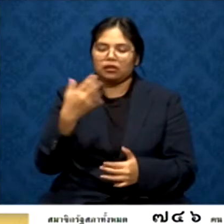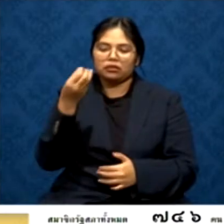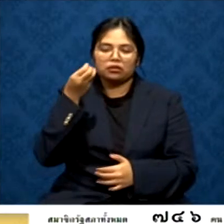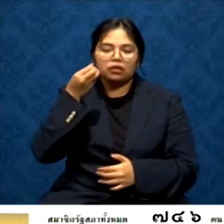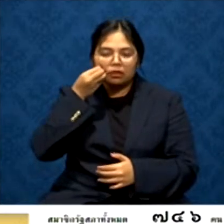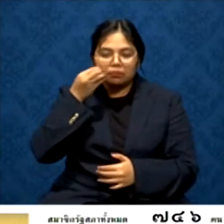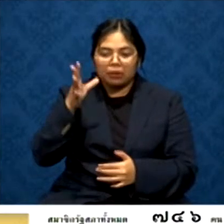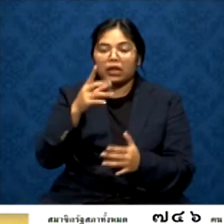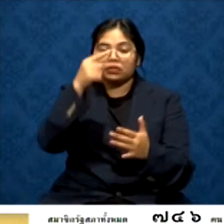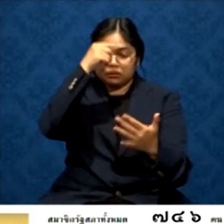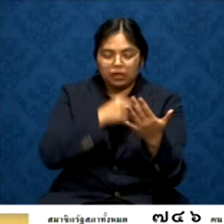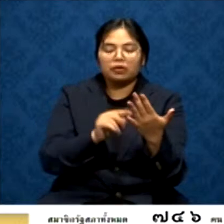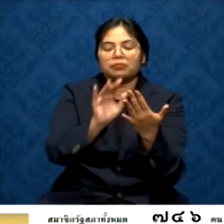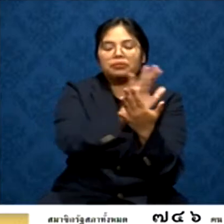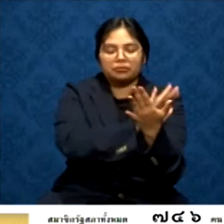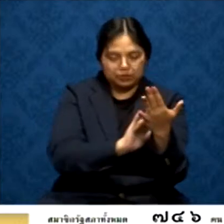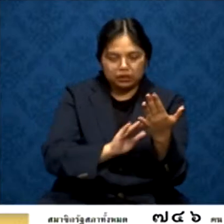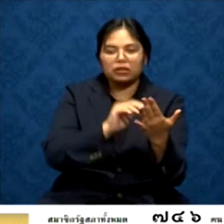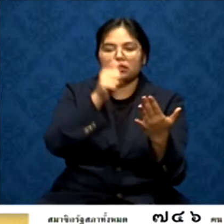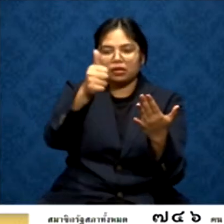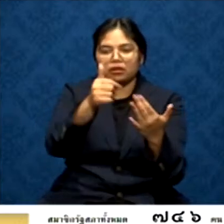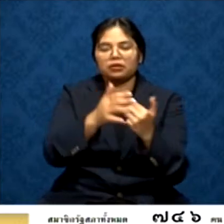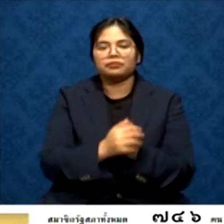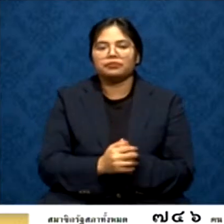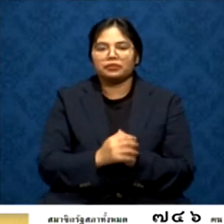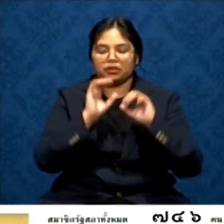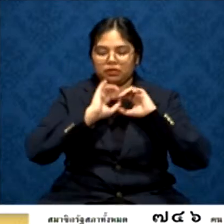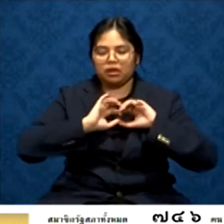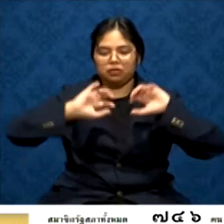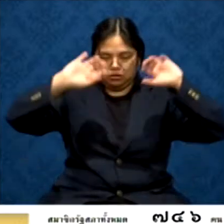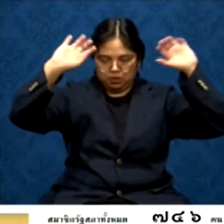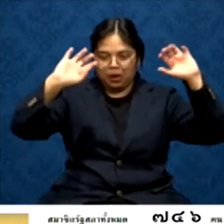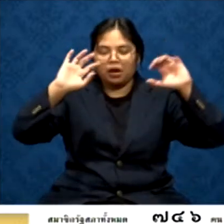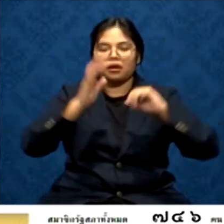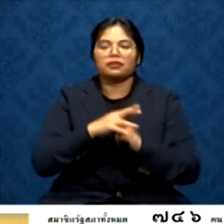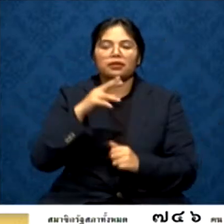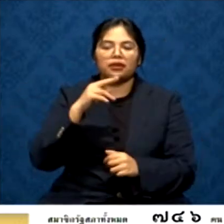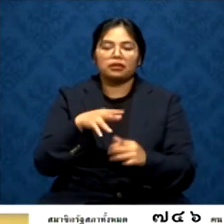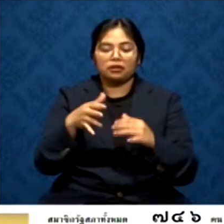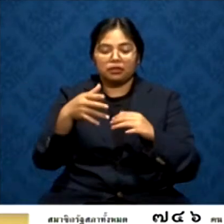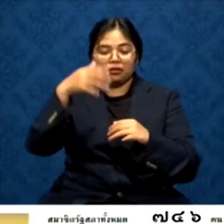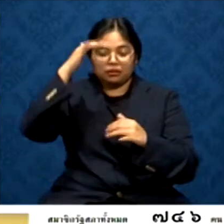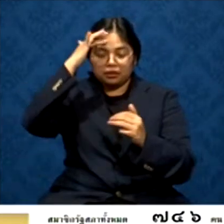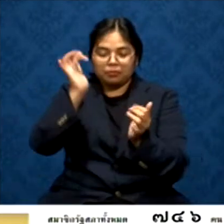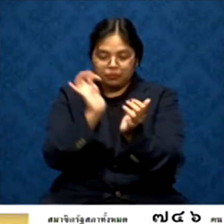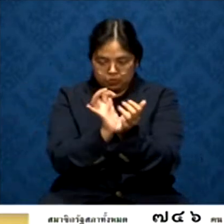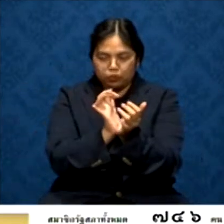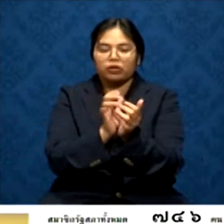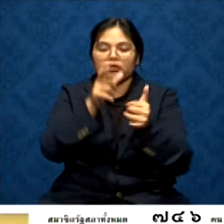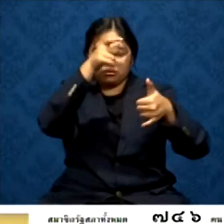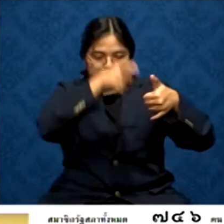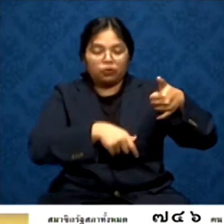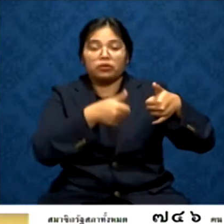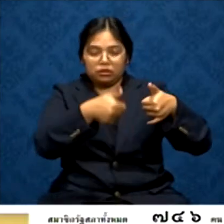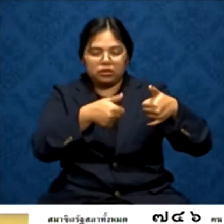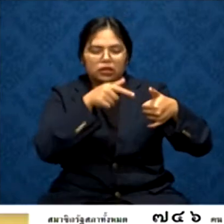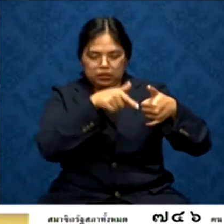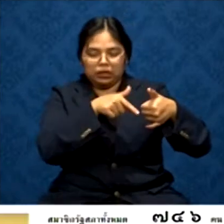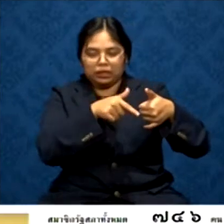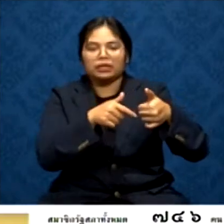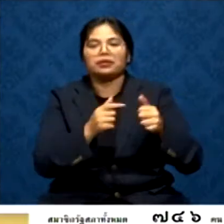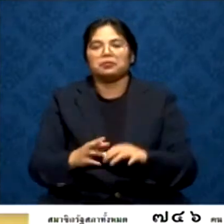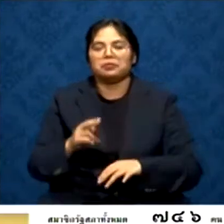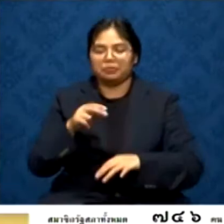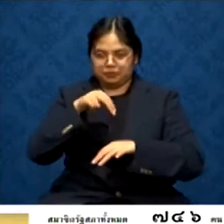ได้บ้างและผมหวังว่ารัฐบาลนี้ตำรวจน้ำดีจะมีที่ยืนไม่เหมือนรัฐบาลที่แล้วขอบคุณครับท่าน